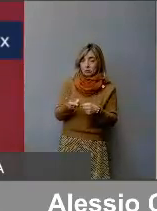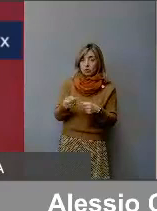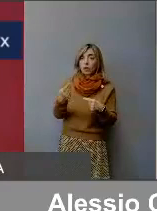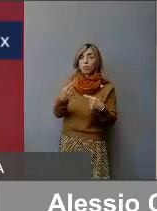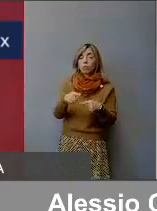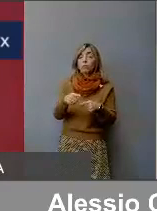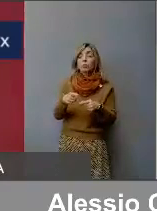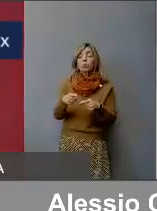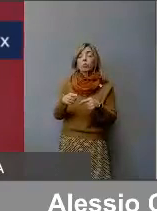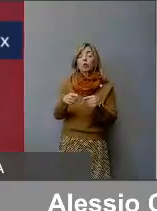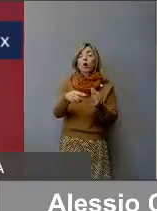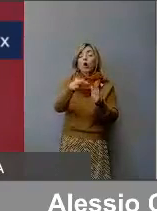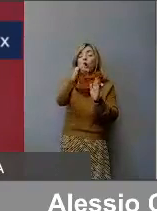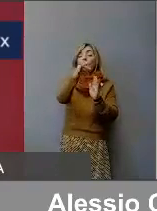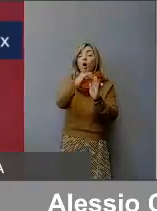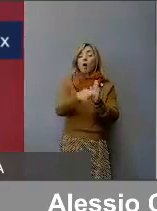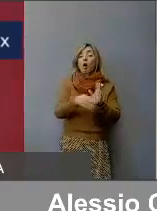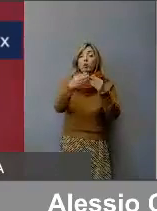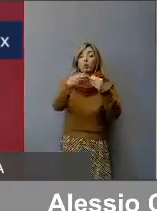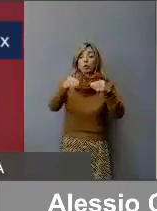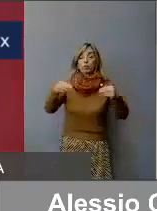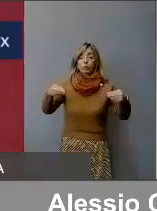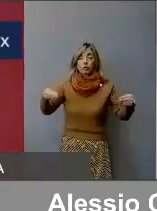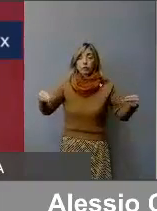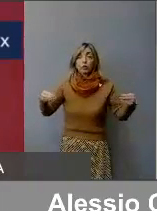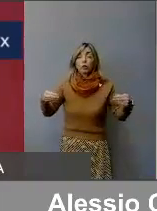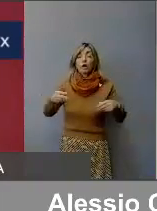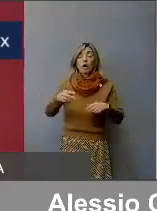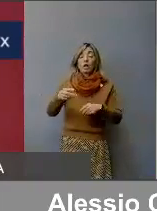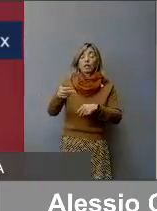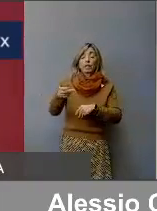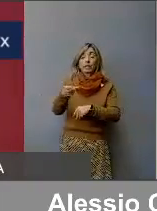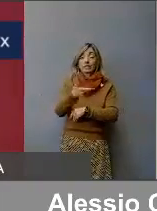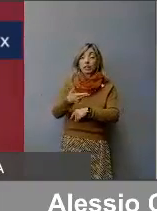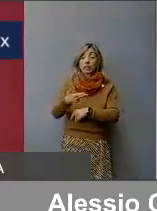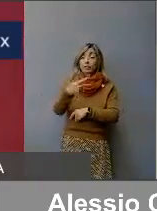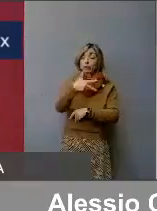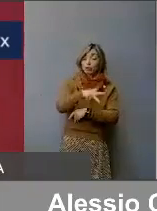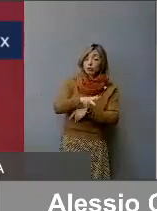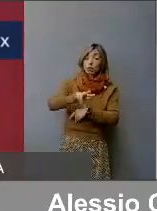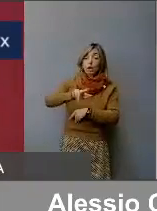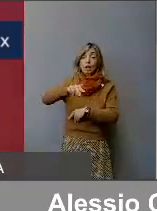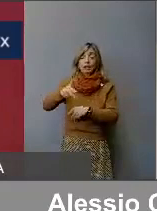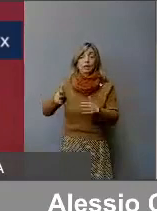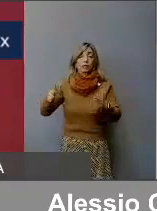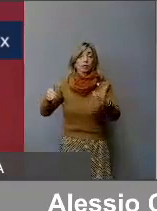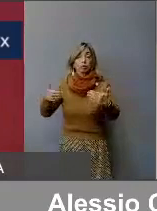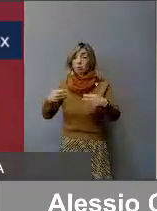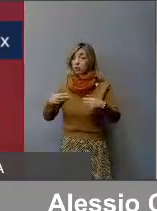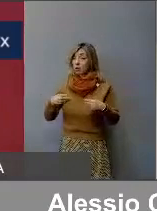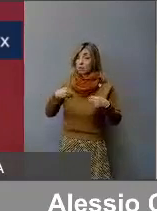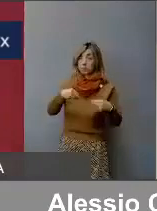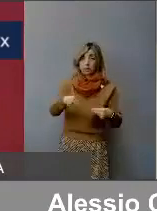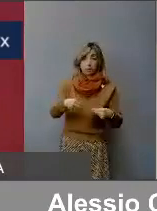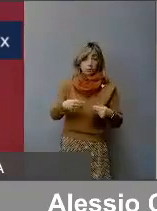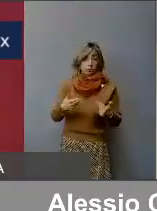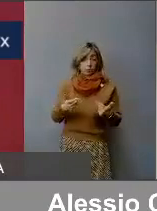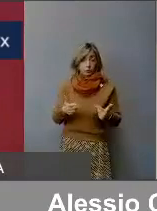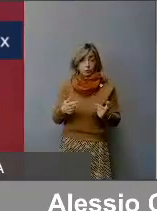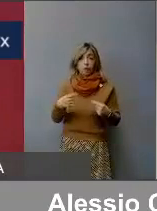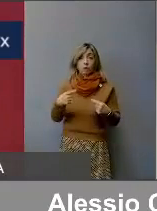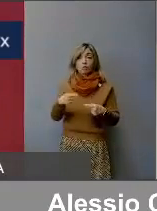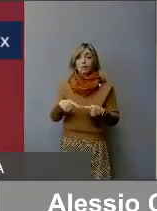professionali coinvolte nella realizzazione di servizi sociali il terzo settore insomma i soggetti che poi sono quelli attuatori